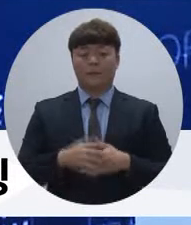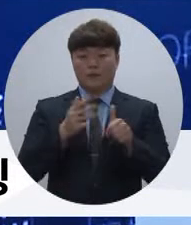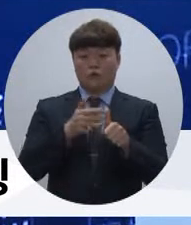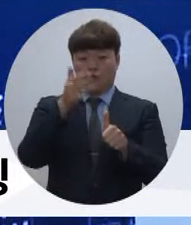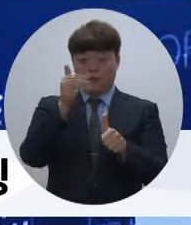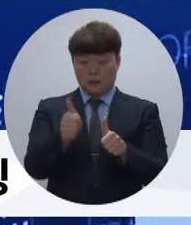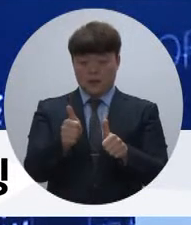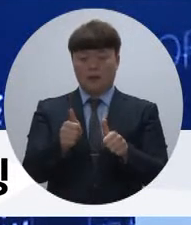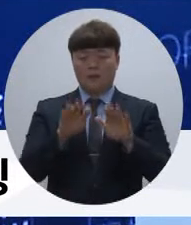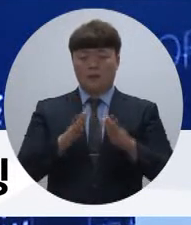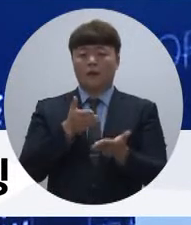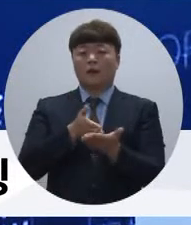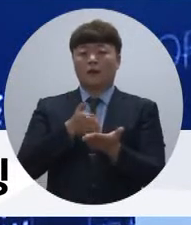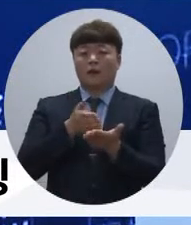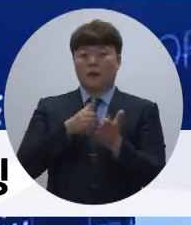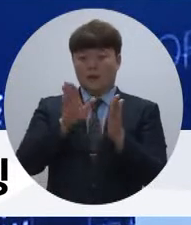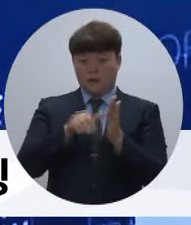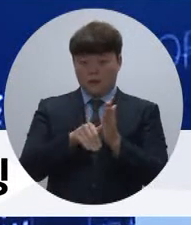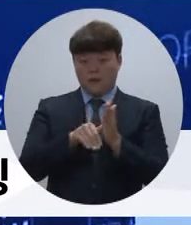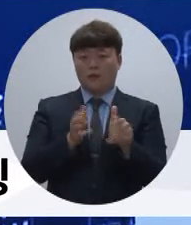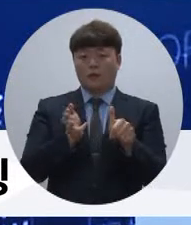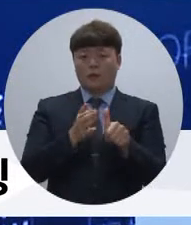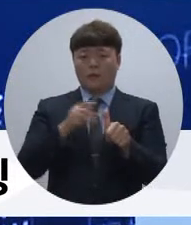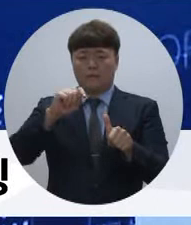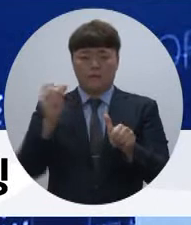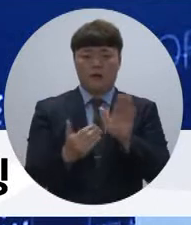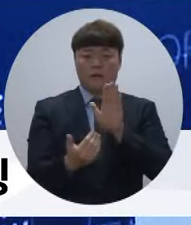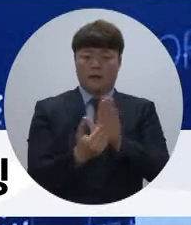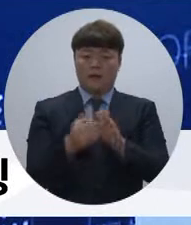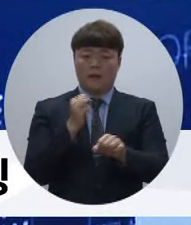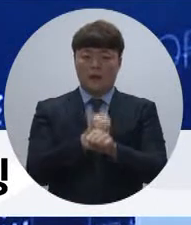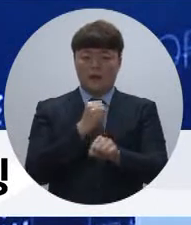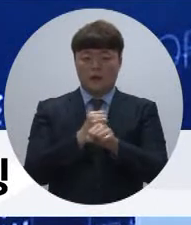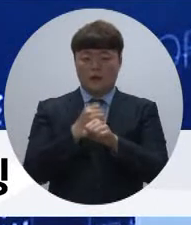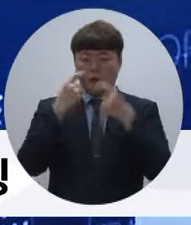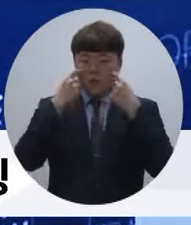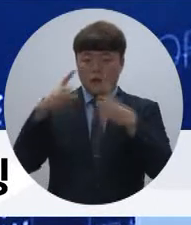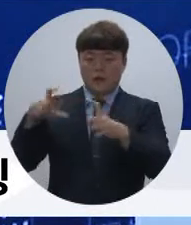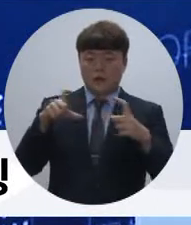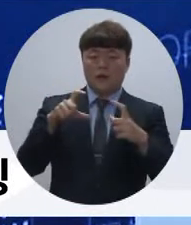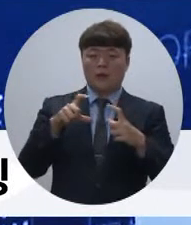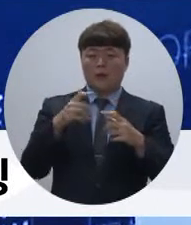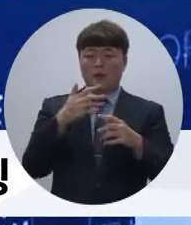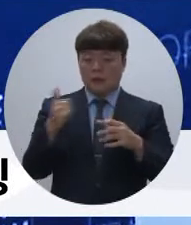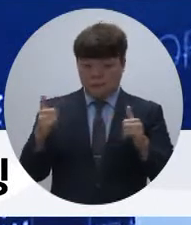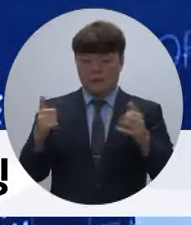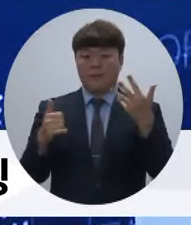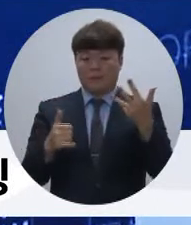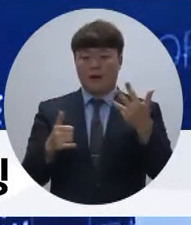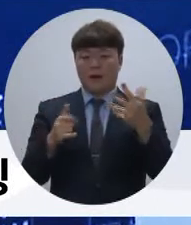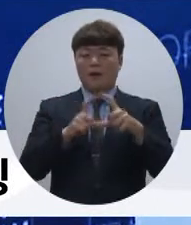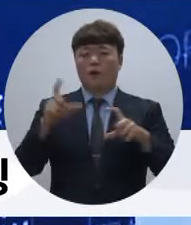문준희 합천군수는 언론 브리핑에서 군의 조기 대응으로 8명의 확진자가 일찍 발견돼 현재 시간까지